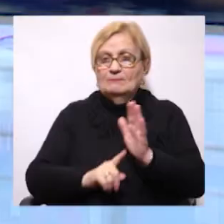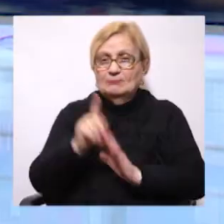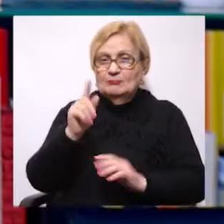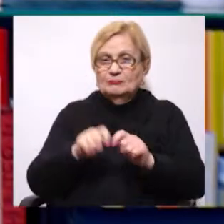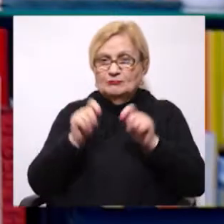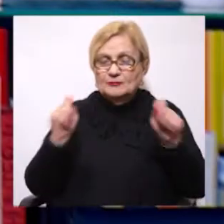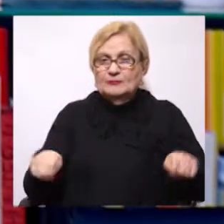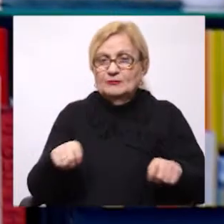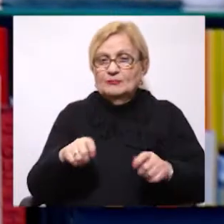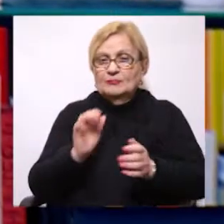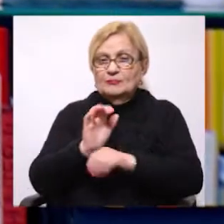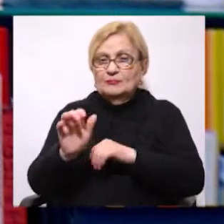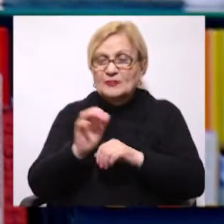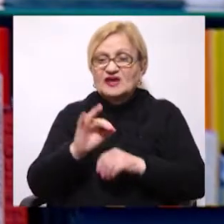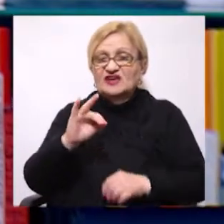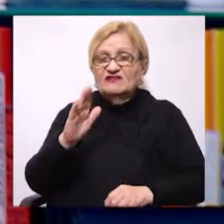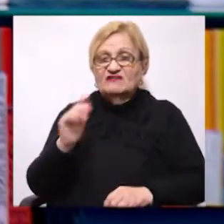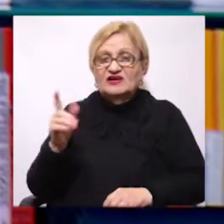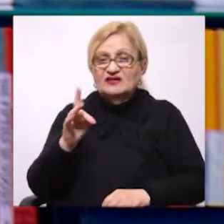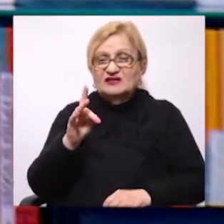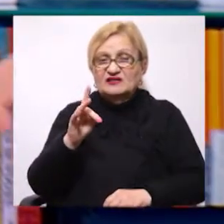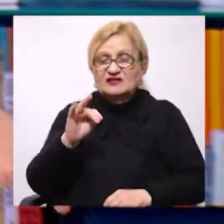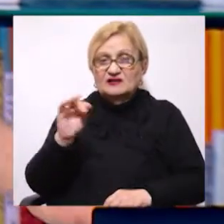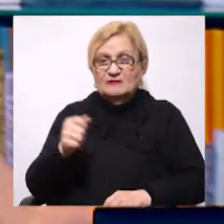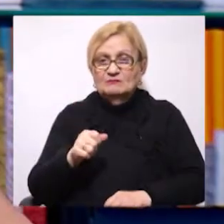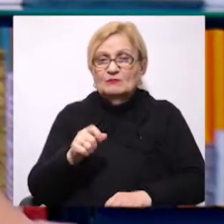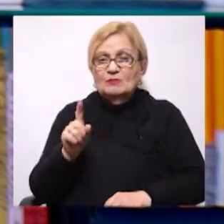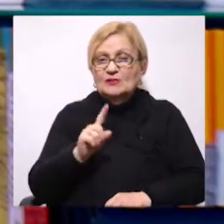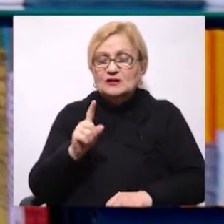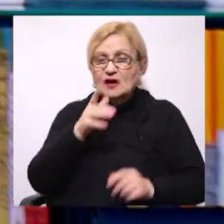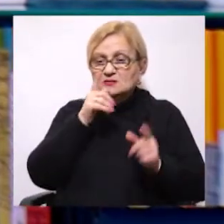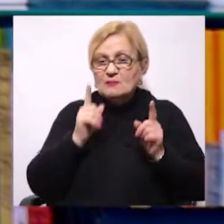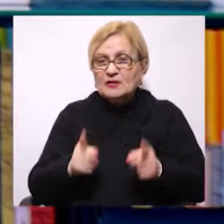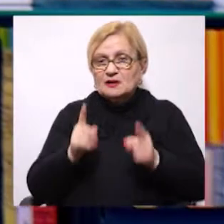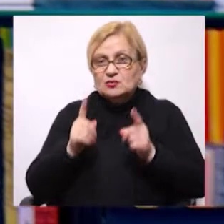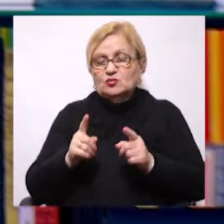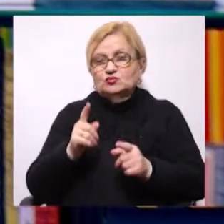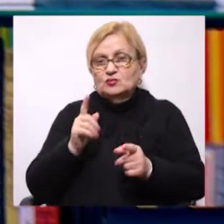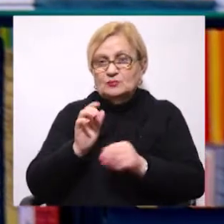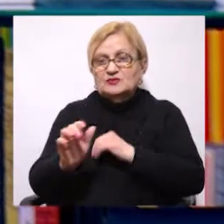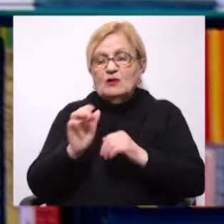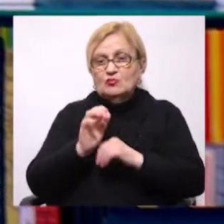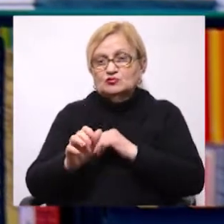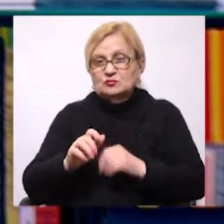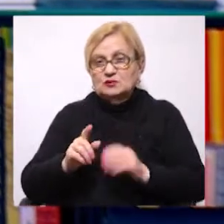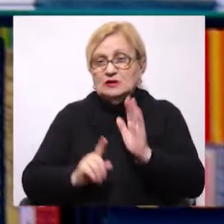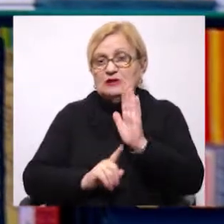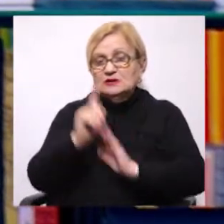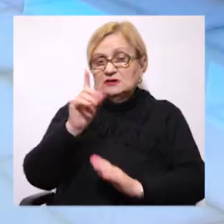პერიოდული გამოცემა „ივერია“. პერიოდული გამოცემა ნიშნავს, რომ რაღაცა პერიოდულობით გამოიცემა. თავიდან ეს